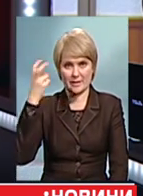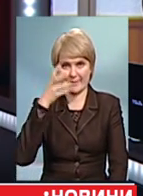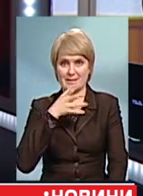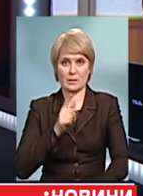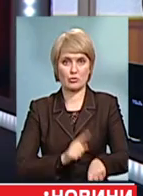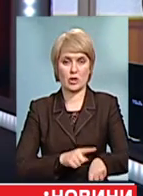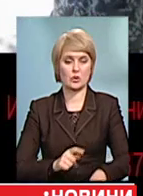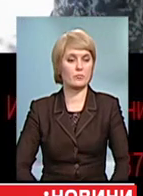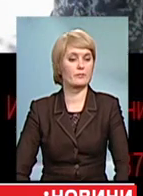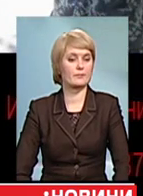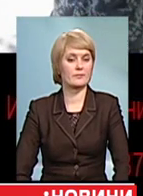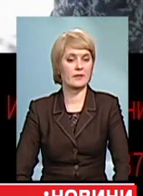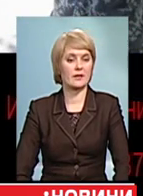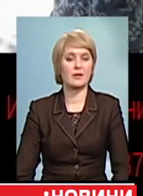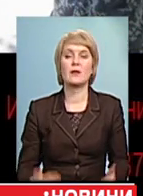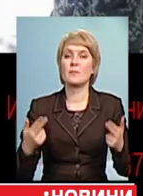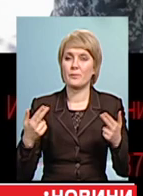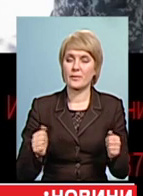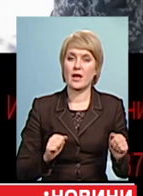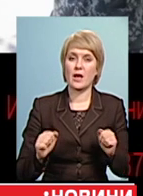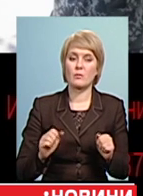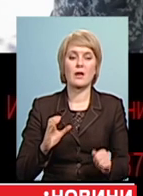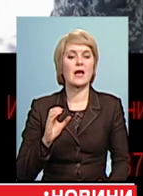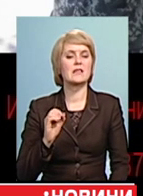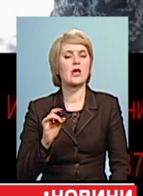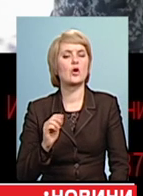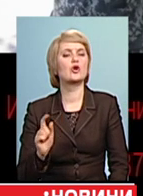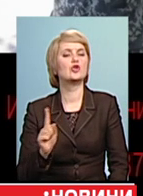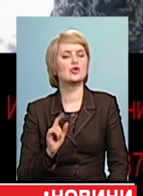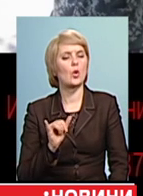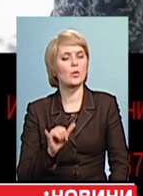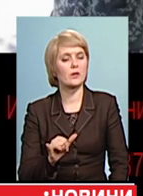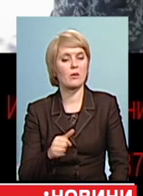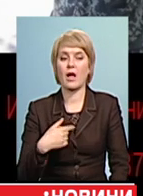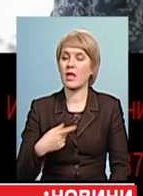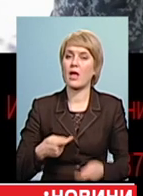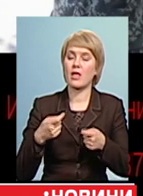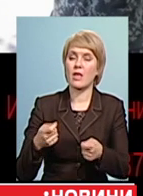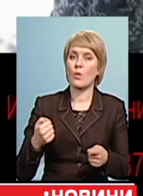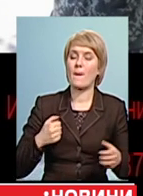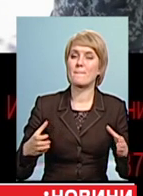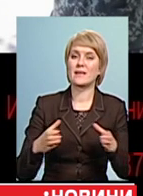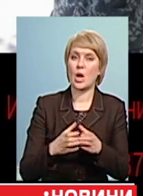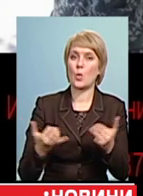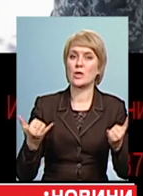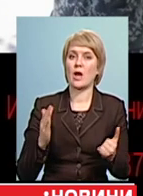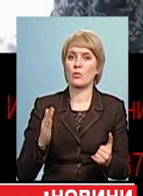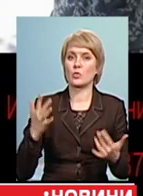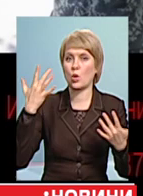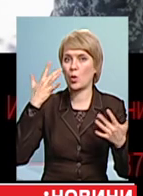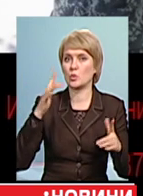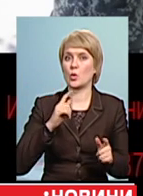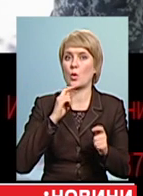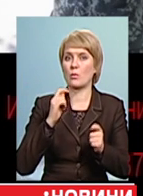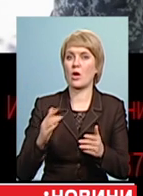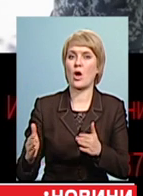часом. Да, командир. Сережа, що там у тебе? Я їду в батальйон, зараз буду. Тебе сюрприз.